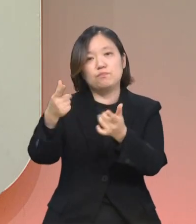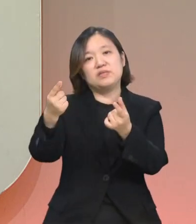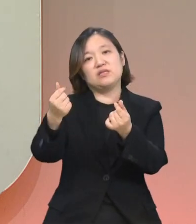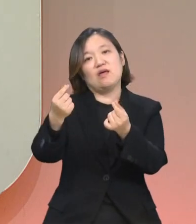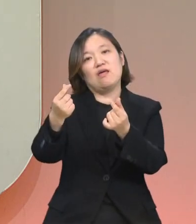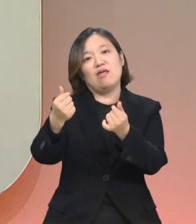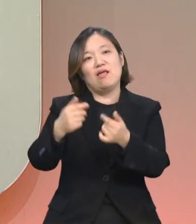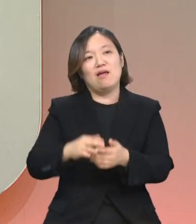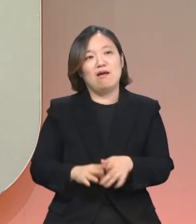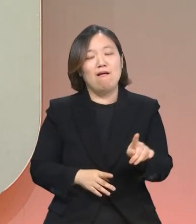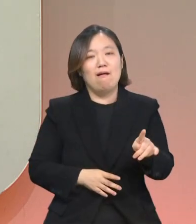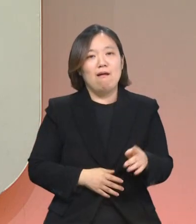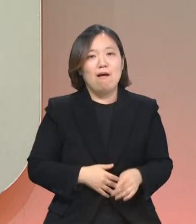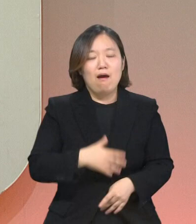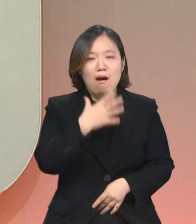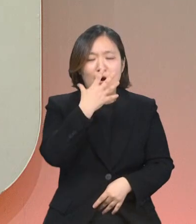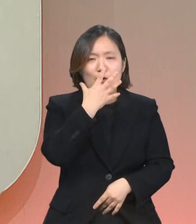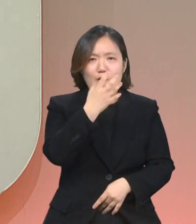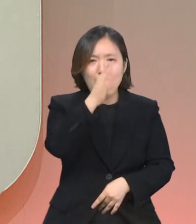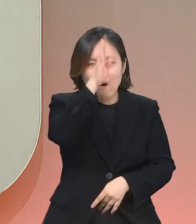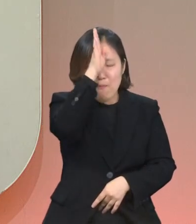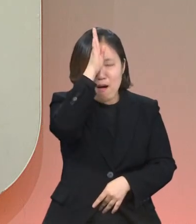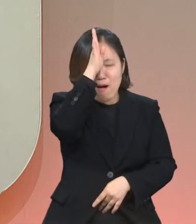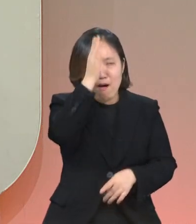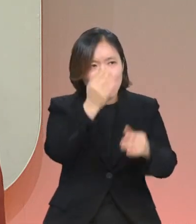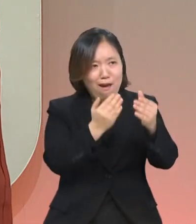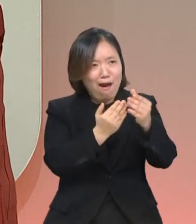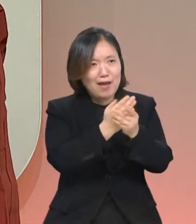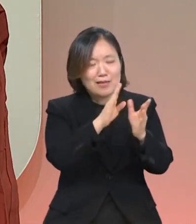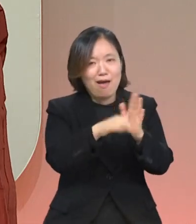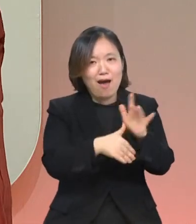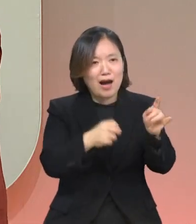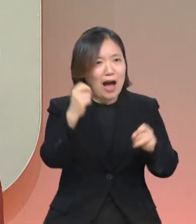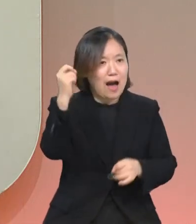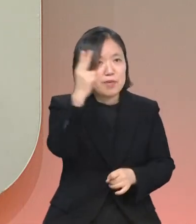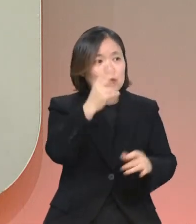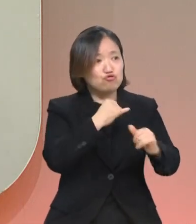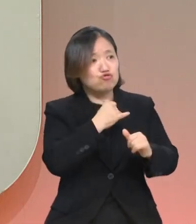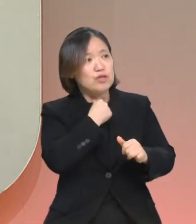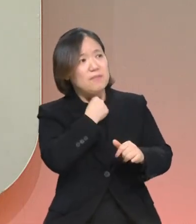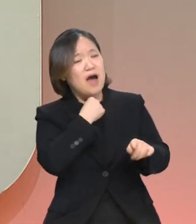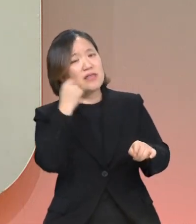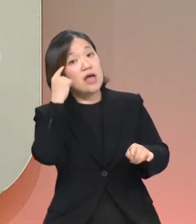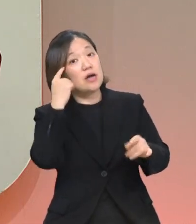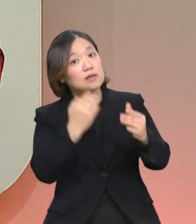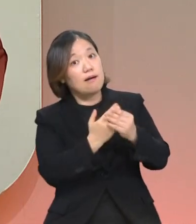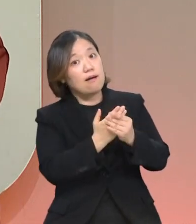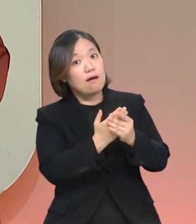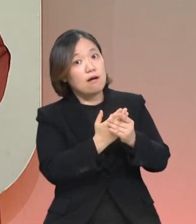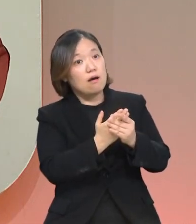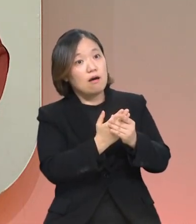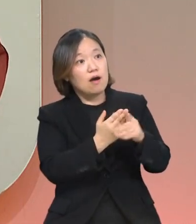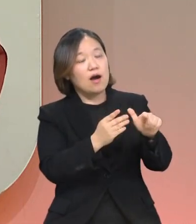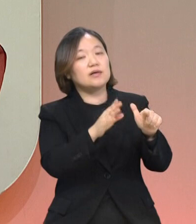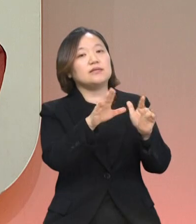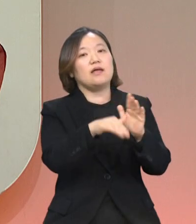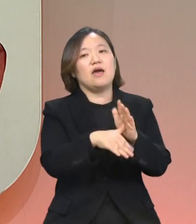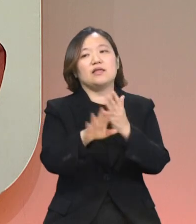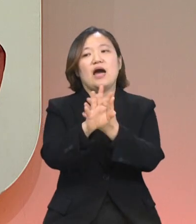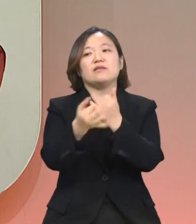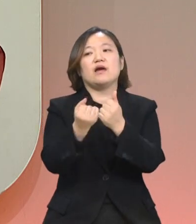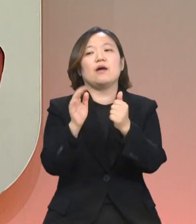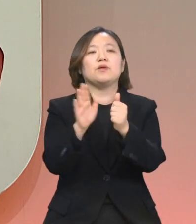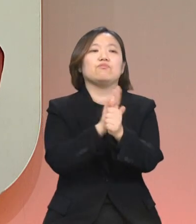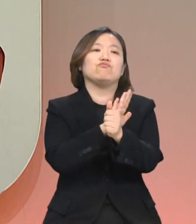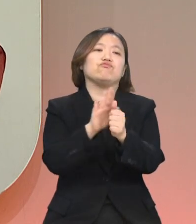한번 그런게 세게 올 때가 있대요 그래도 이제 누가 옆에서 이렇게 있으면서 이렇게 좀 마음을 보듬어 줘야 되는데